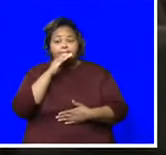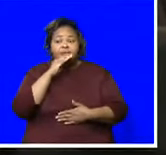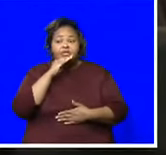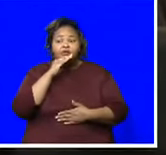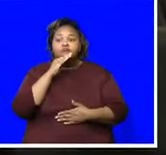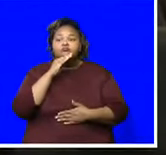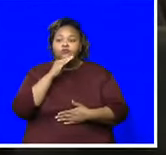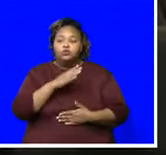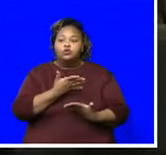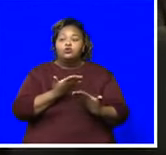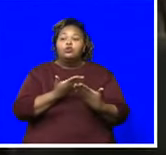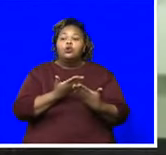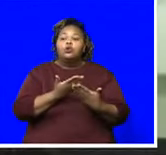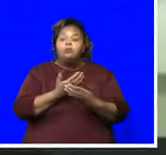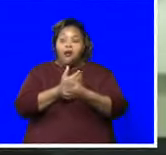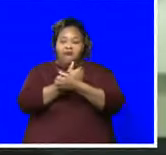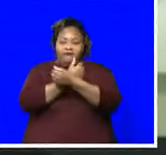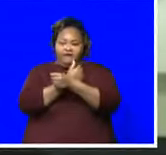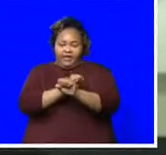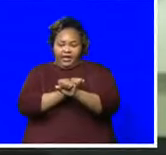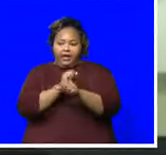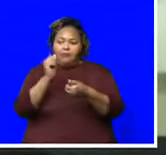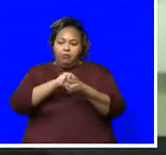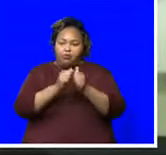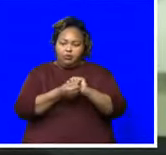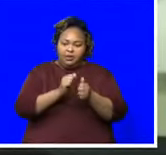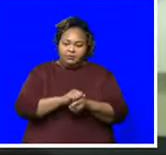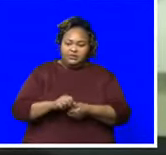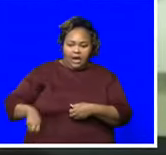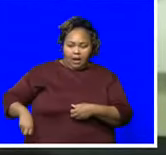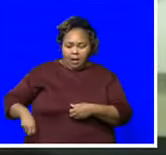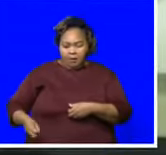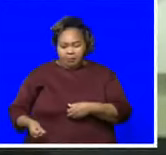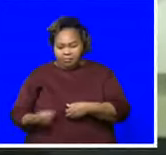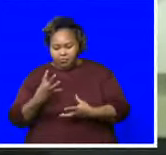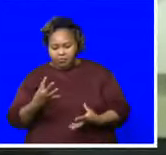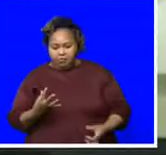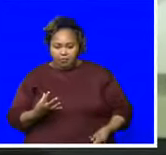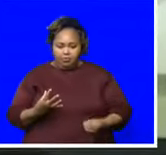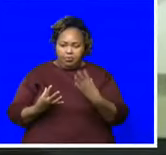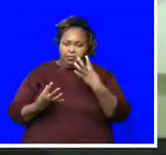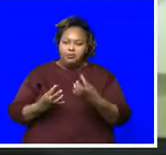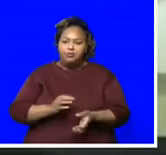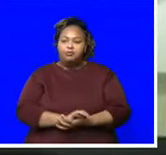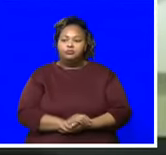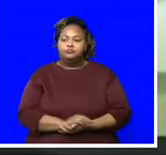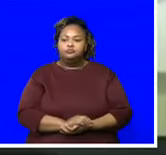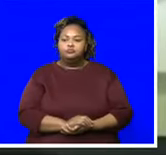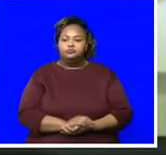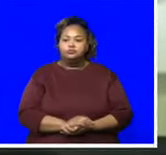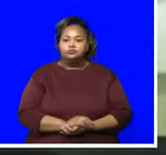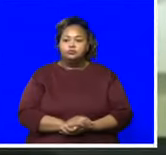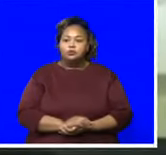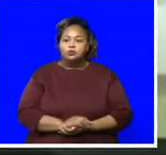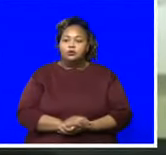wesikolwa nebanfana kanye nelitiko. Sitobonisana nabothishela ukuthi kubhekeke ukuthi basebenze